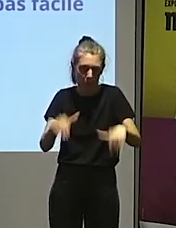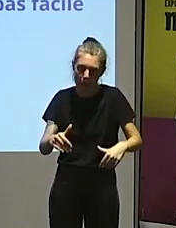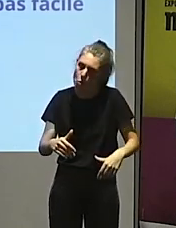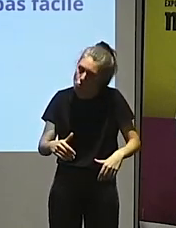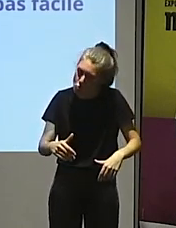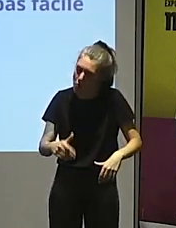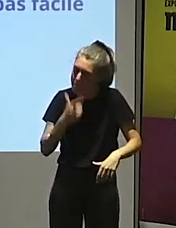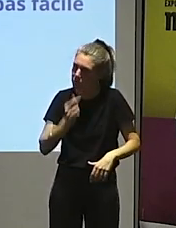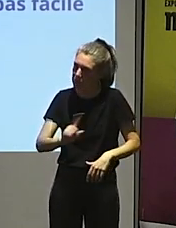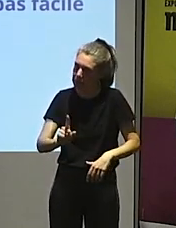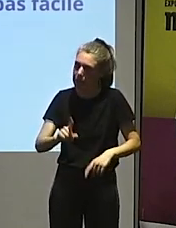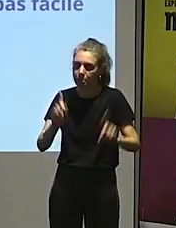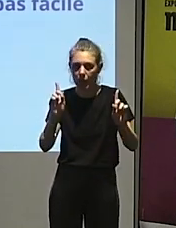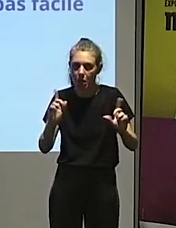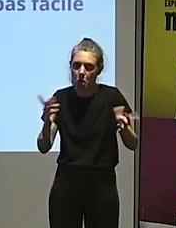pas facile. Ouais.